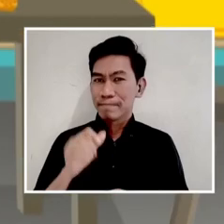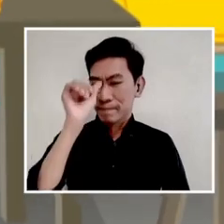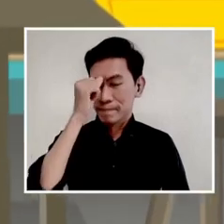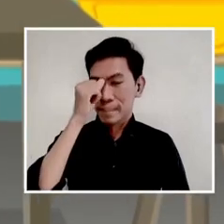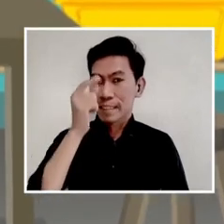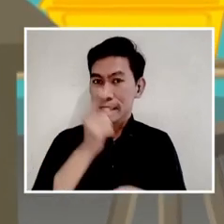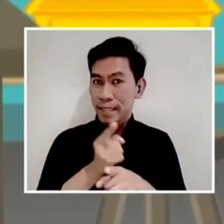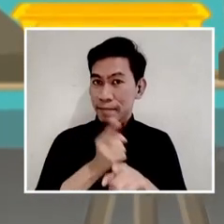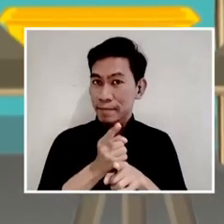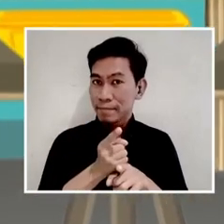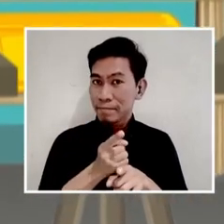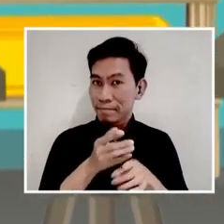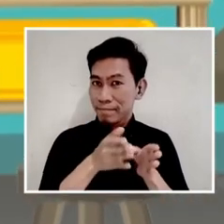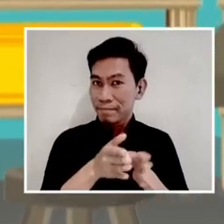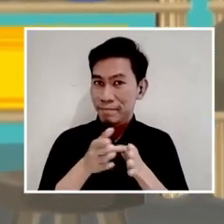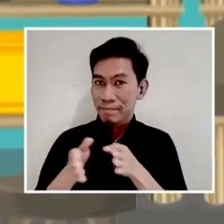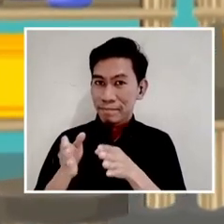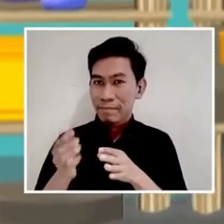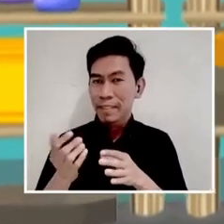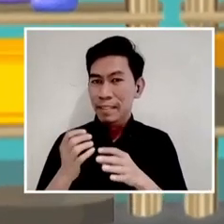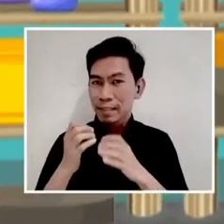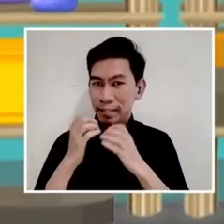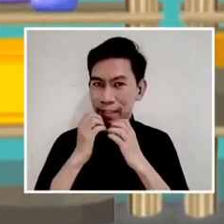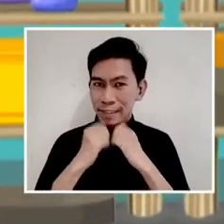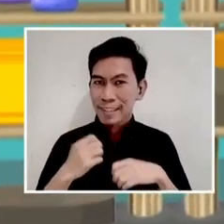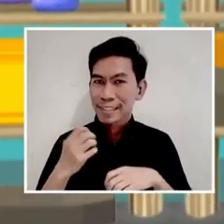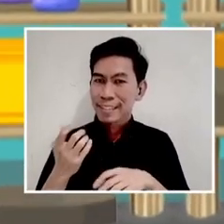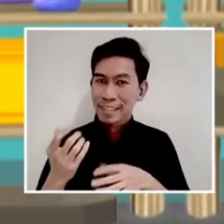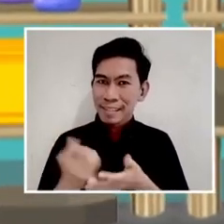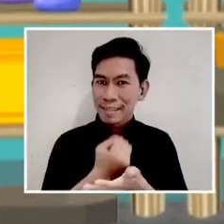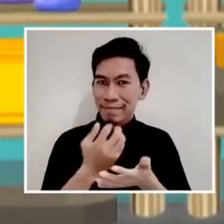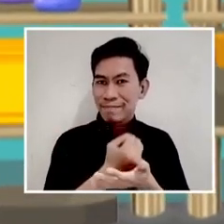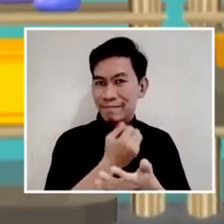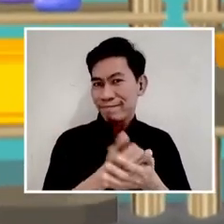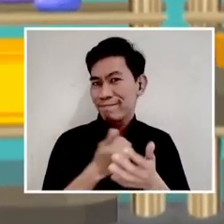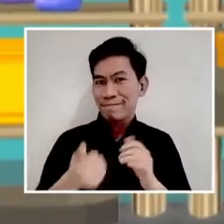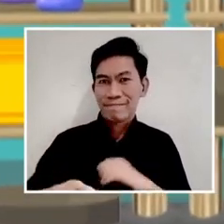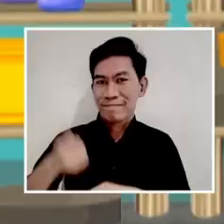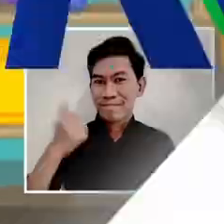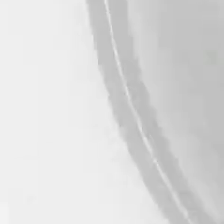diskarte, make every moment your winning moment.